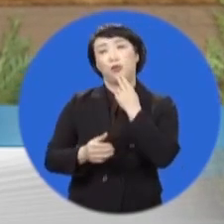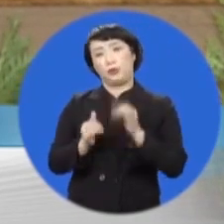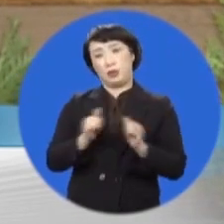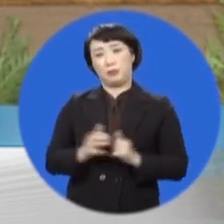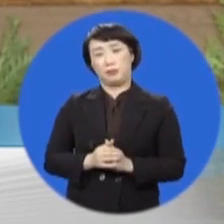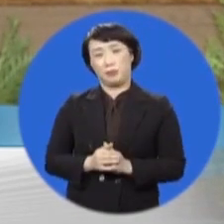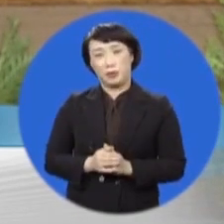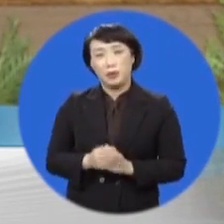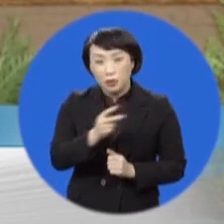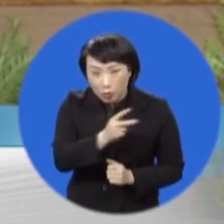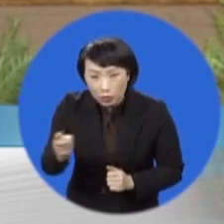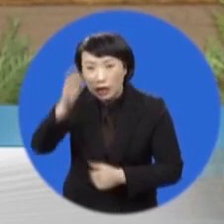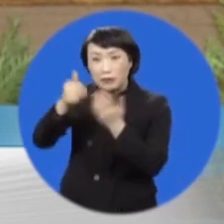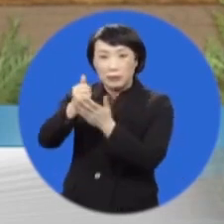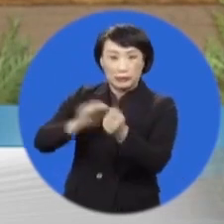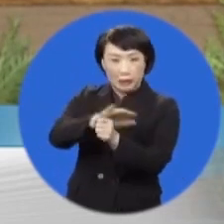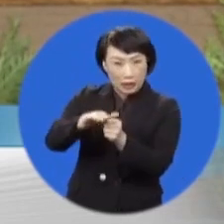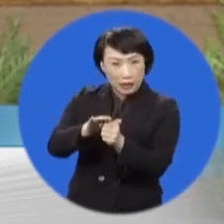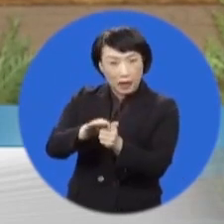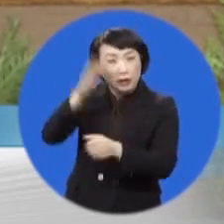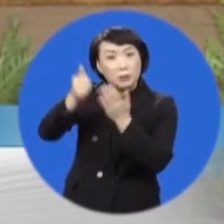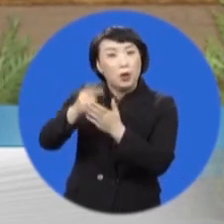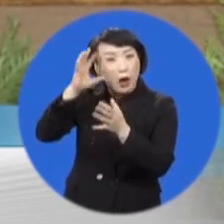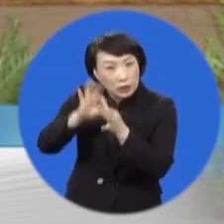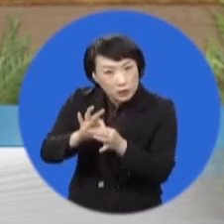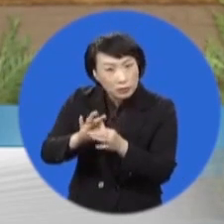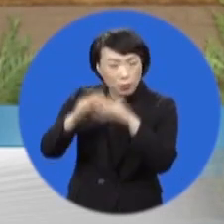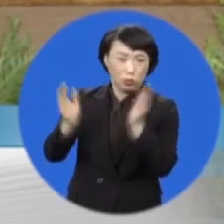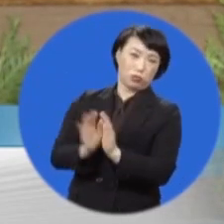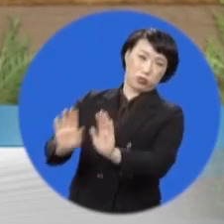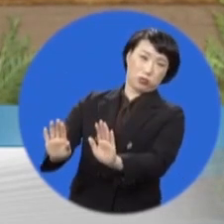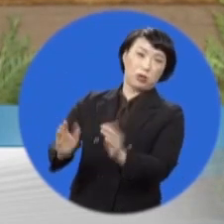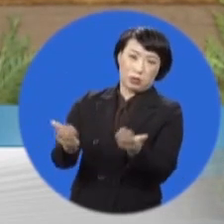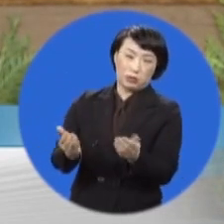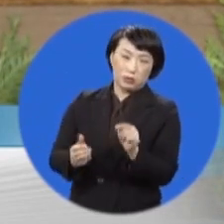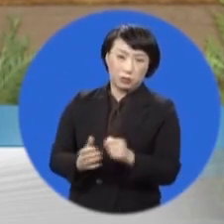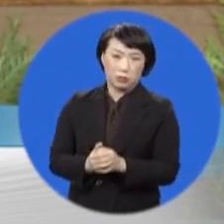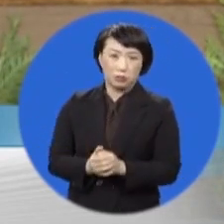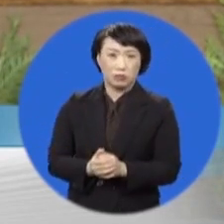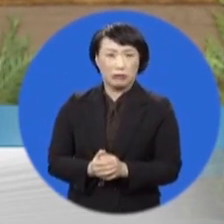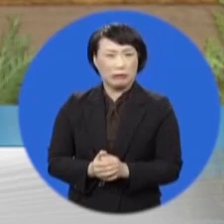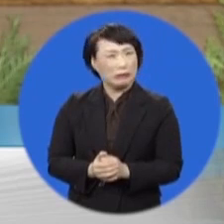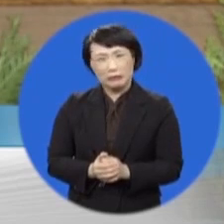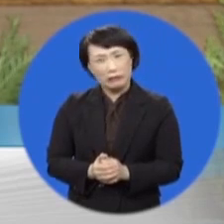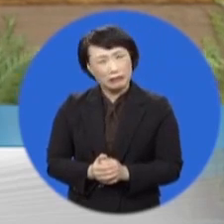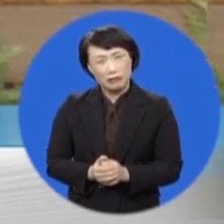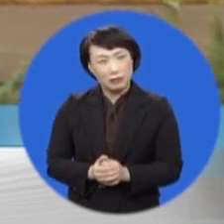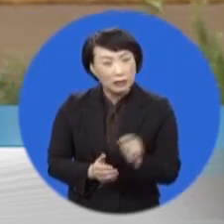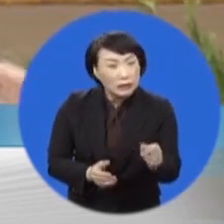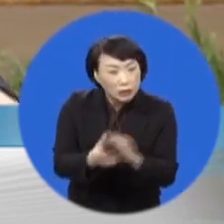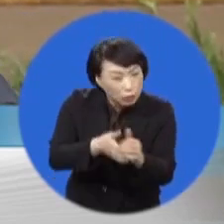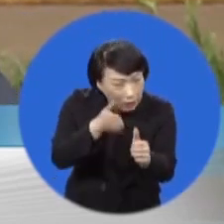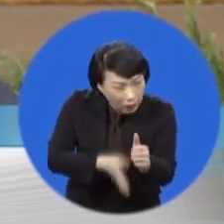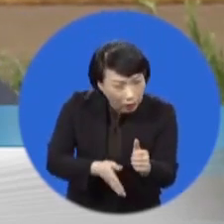꽃 하나님의 사랑 워크 관심사를 고저 라는 물리 암입니다 이 넣기도